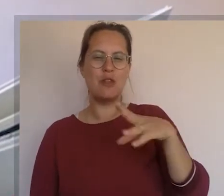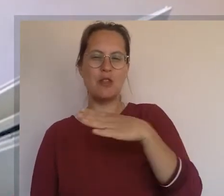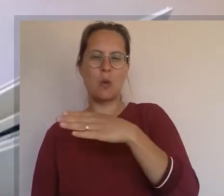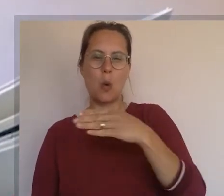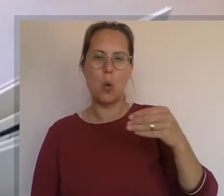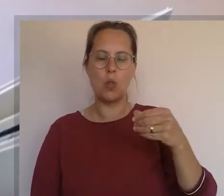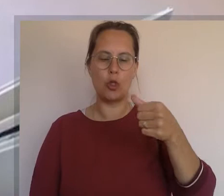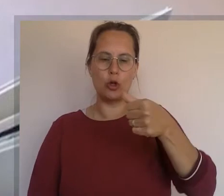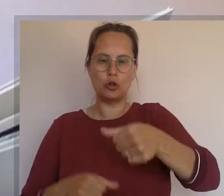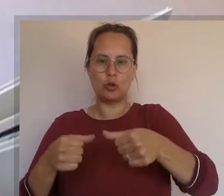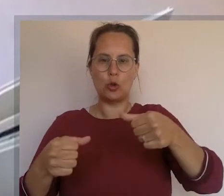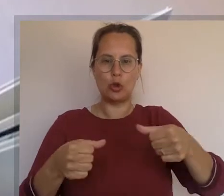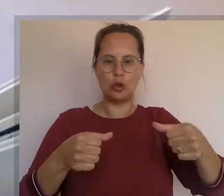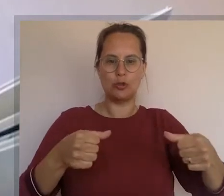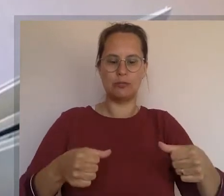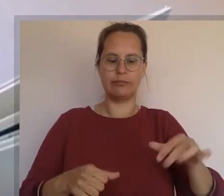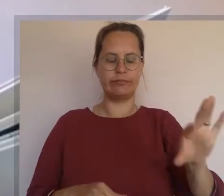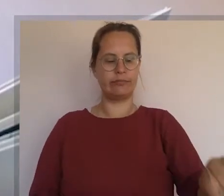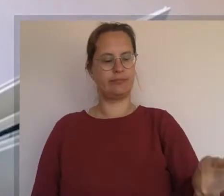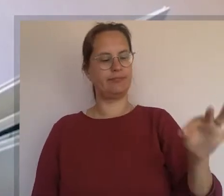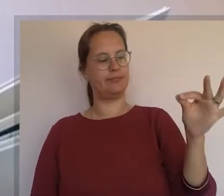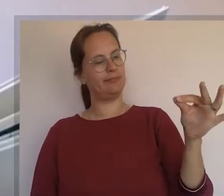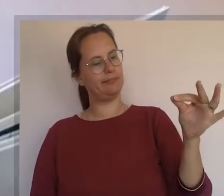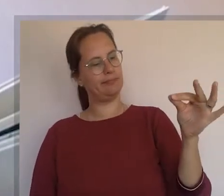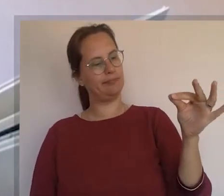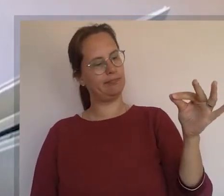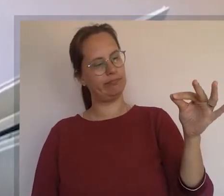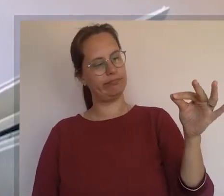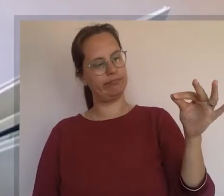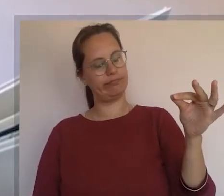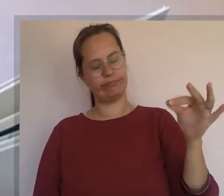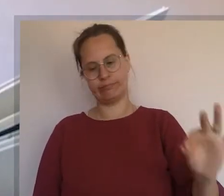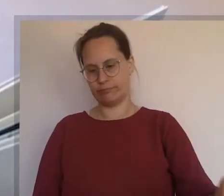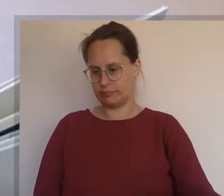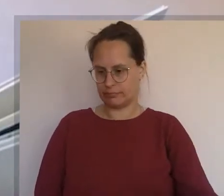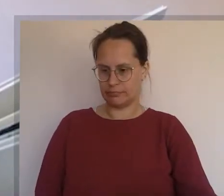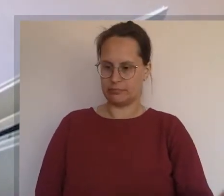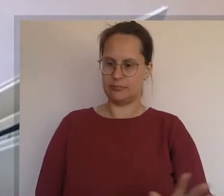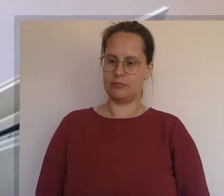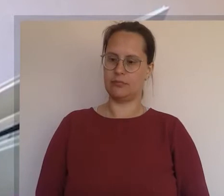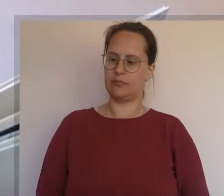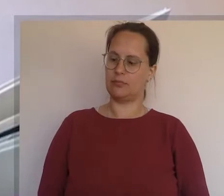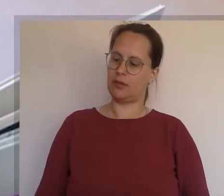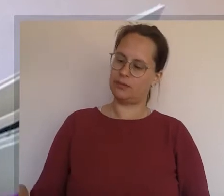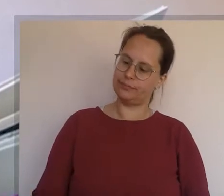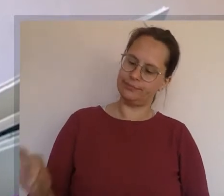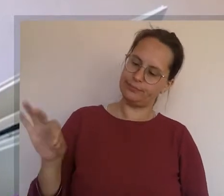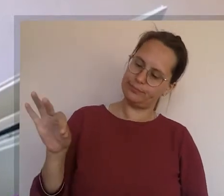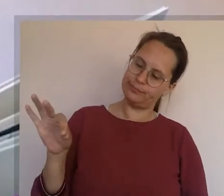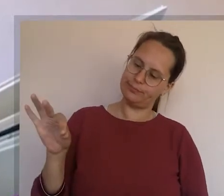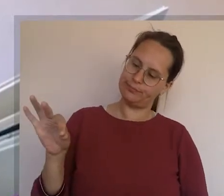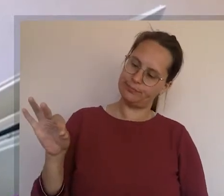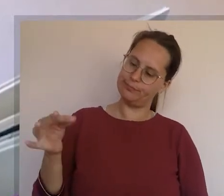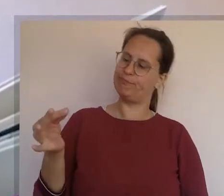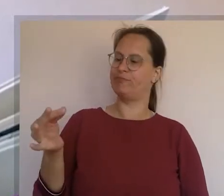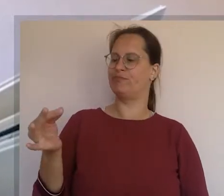2500 stukjes. Ze pakt een stukje op en legt het weer weg. En ze pakt